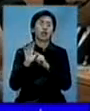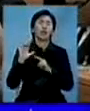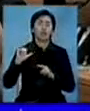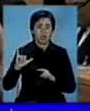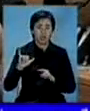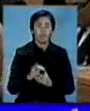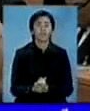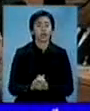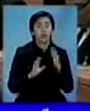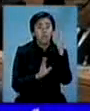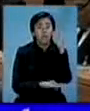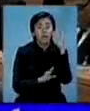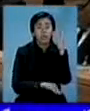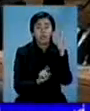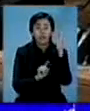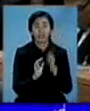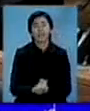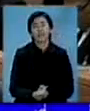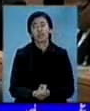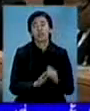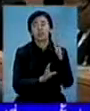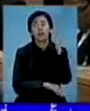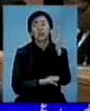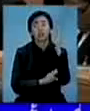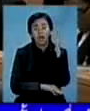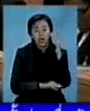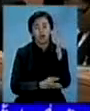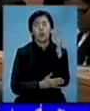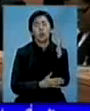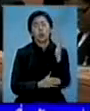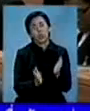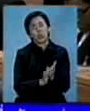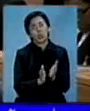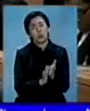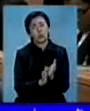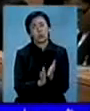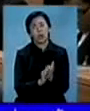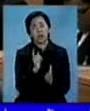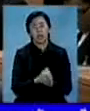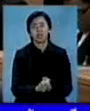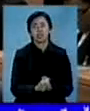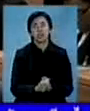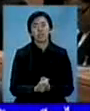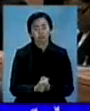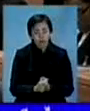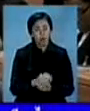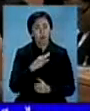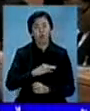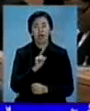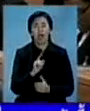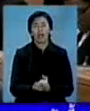ขณะที่ภาคใต้นั้นเป็นผู้ที่ได้รับการยกย่องให้อยู่ในคลาสสิฟิเคชันที่สูงขึ้น